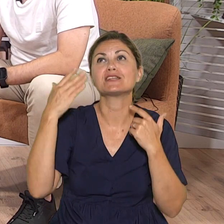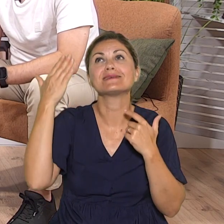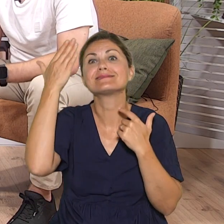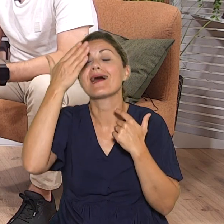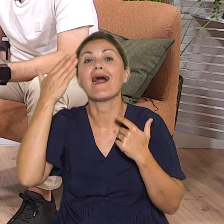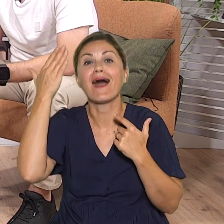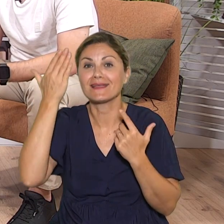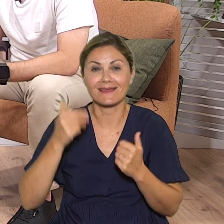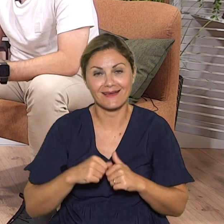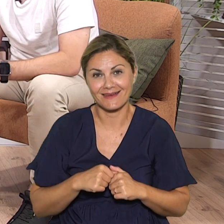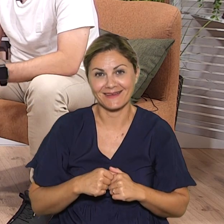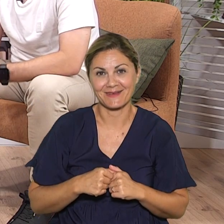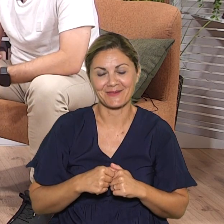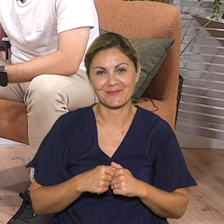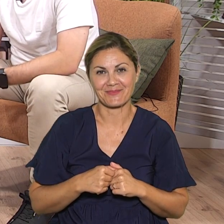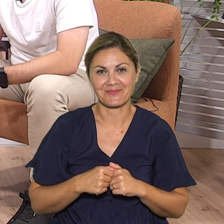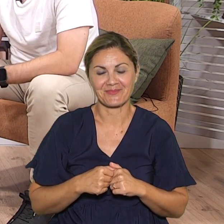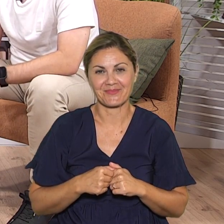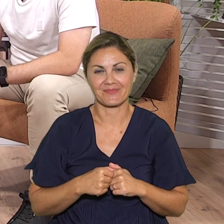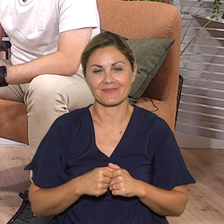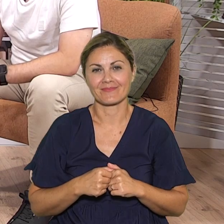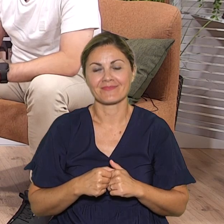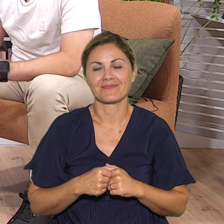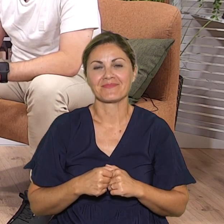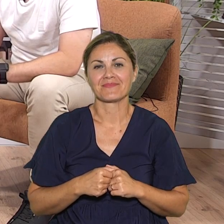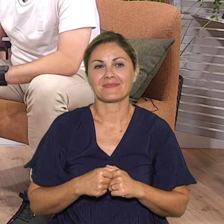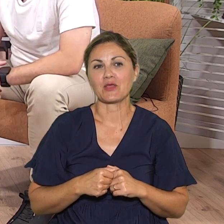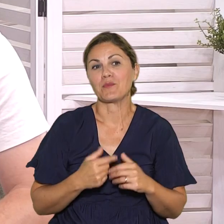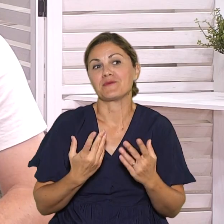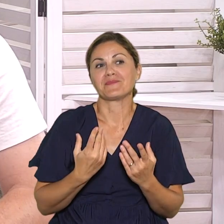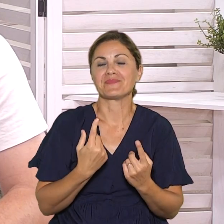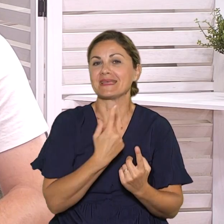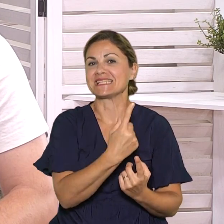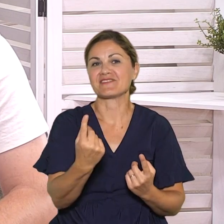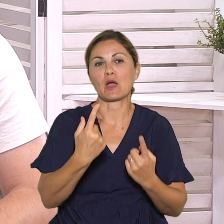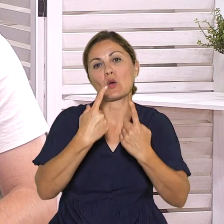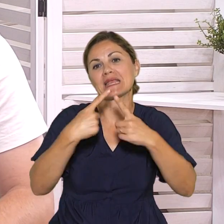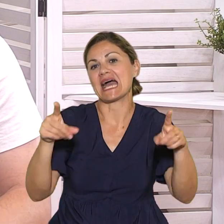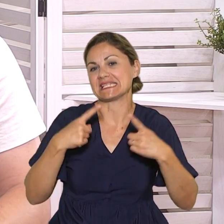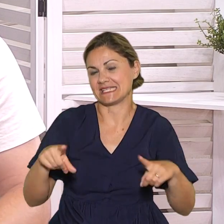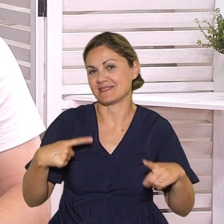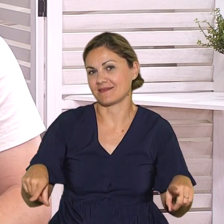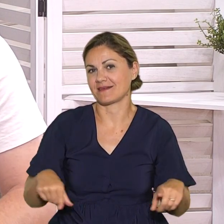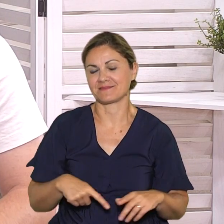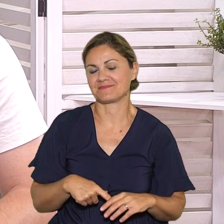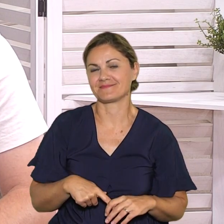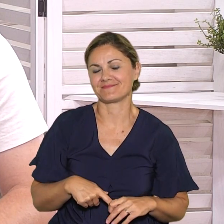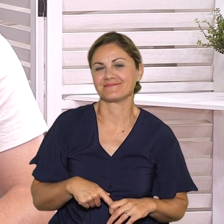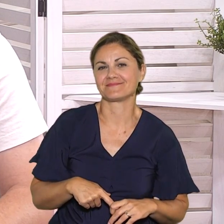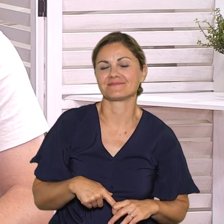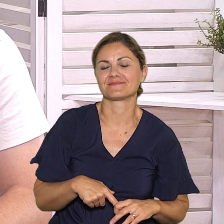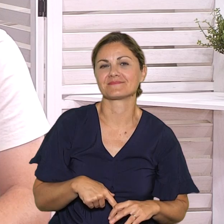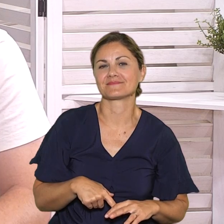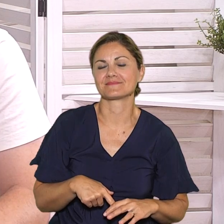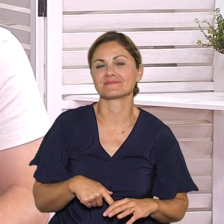umjetnici da ono što sanjaju često zapisuju. Međutim, ne mora to biti neko, to je neko nepisano valjda